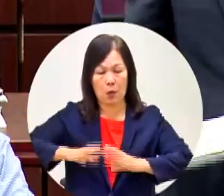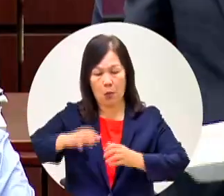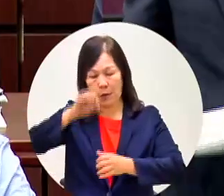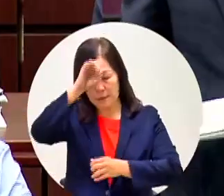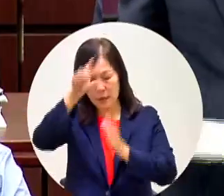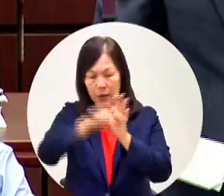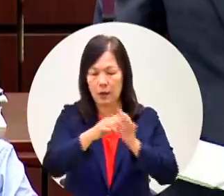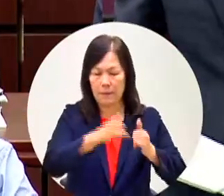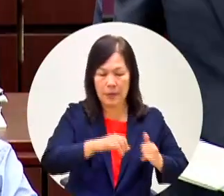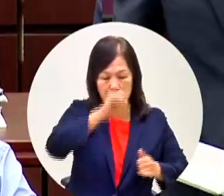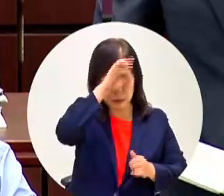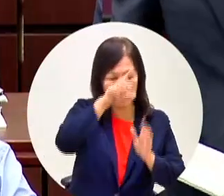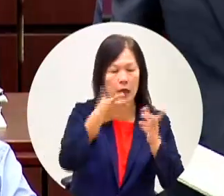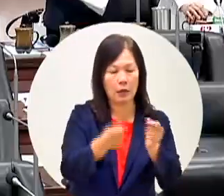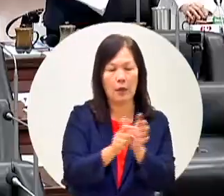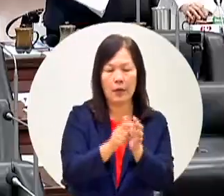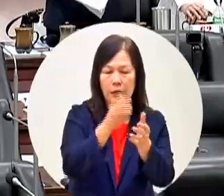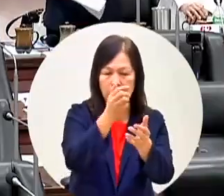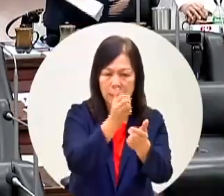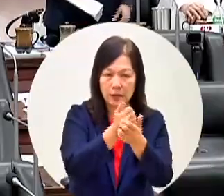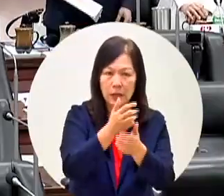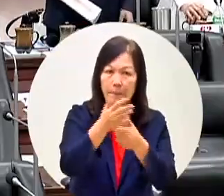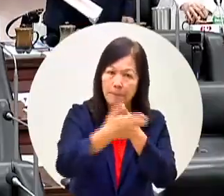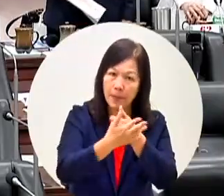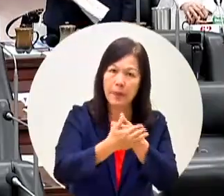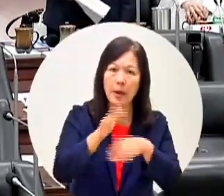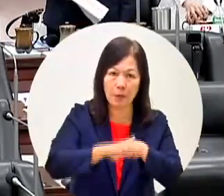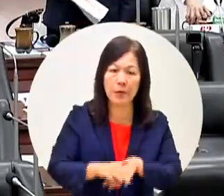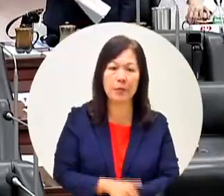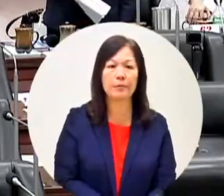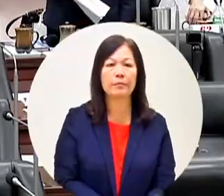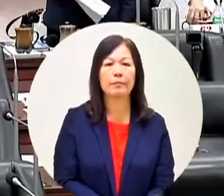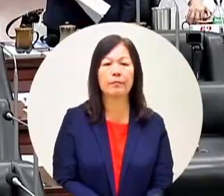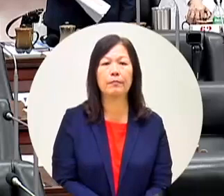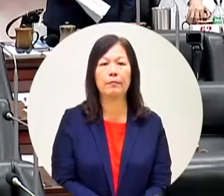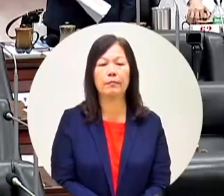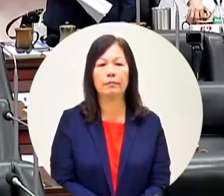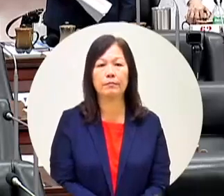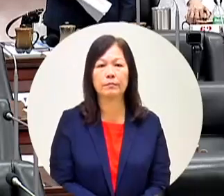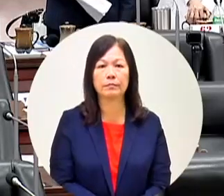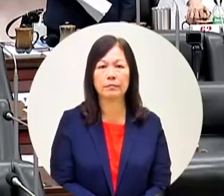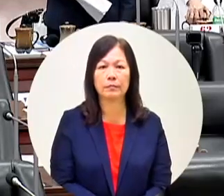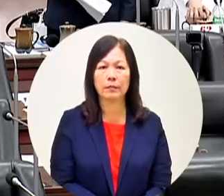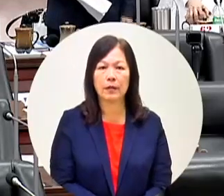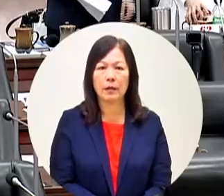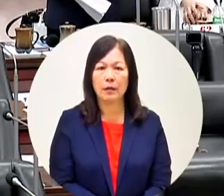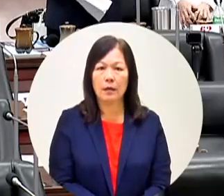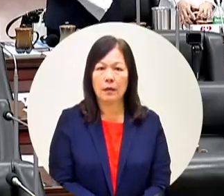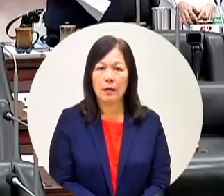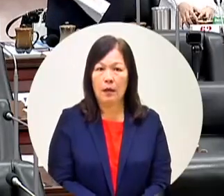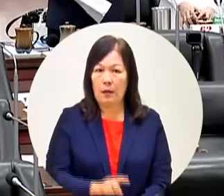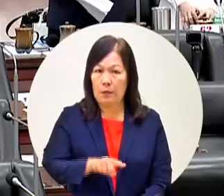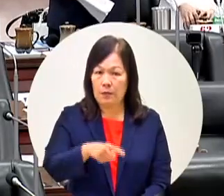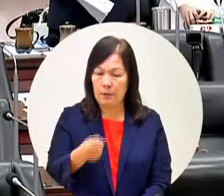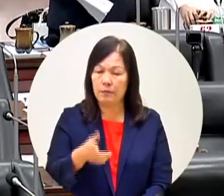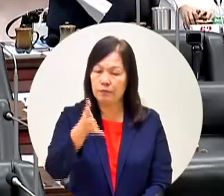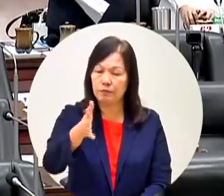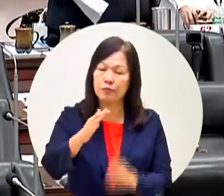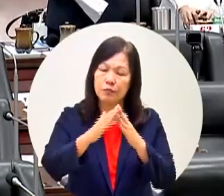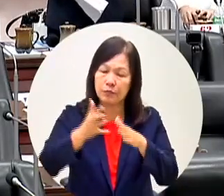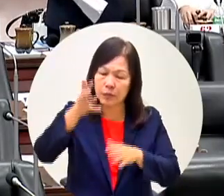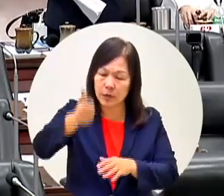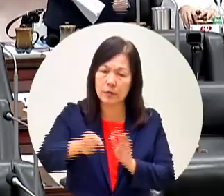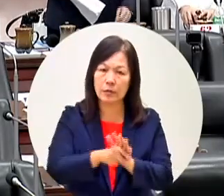解。好，接下来要跟市长就教，在竞选期间，不管在公车广